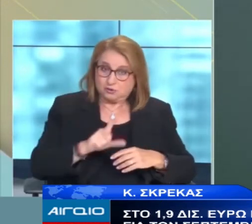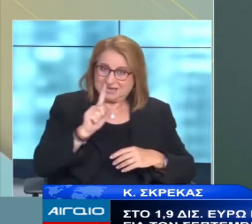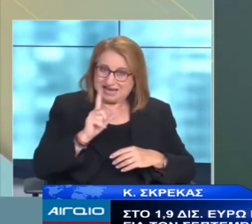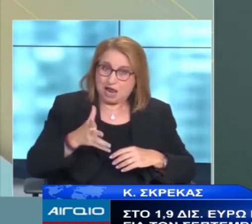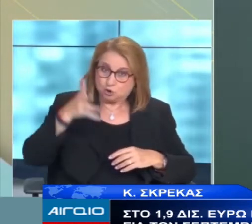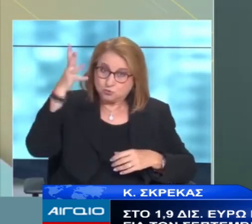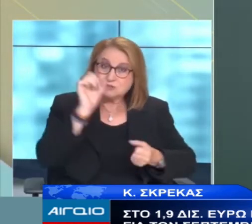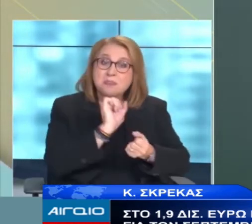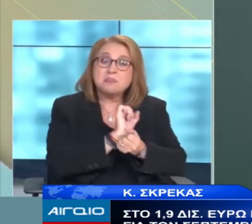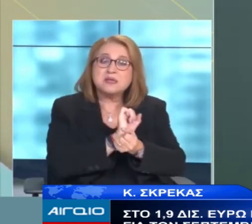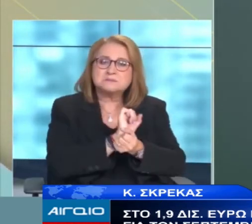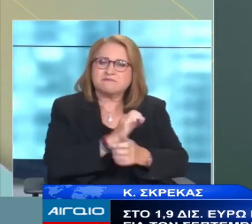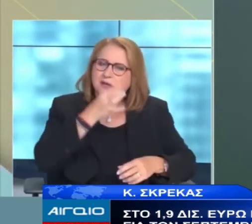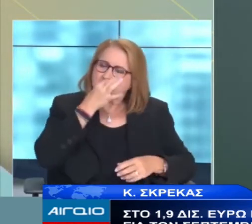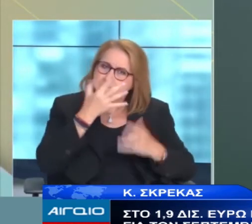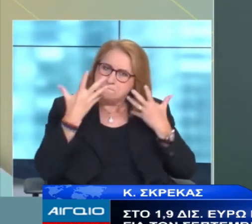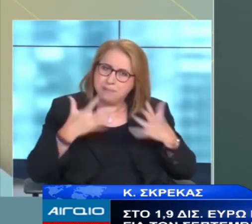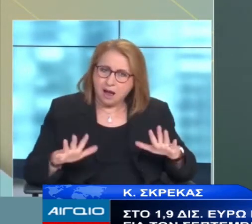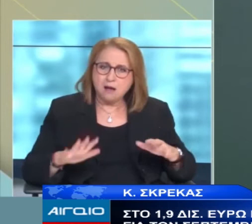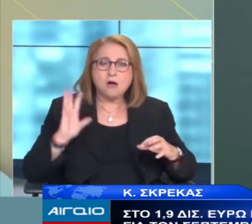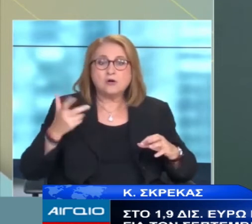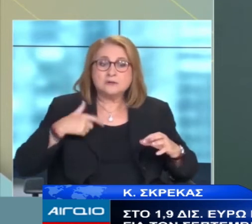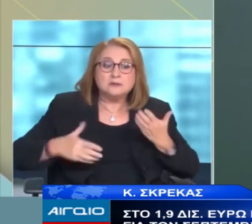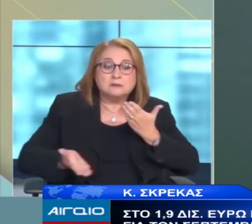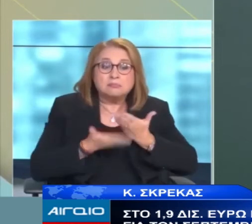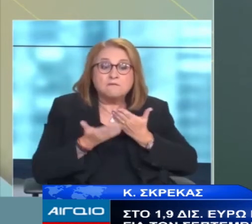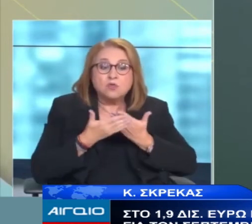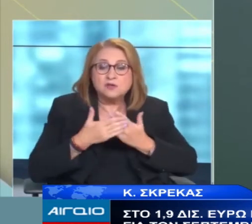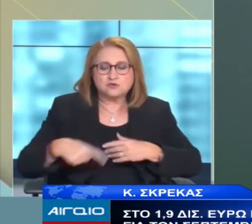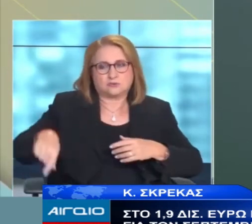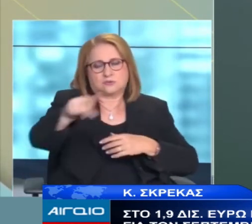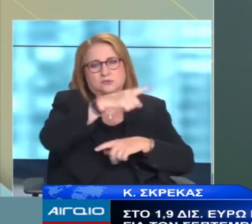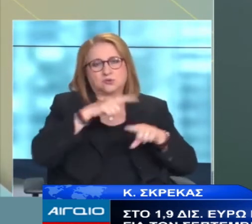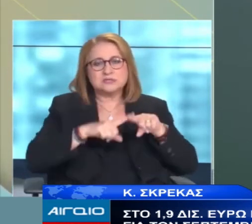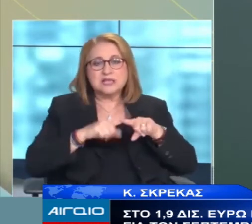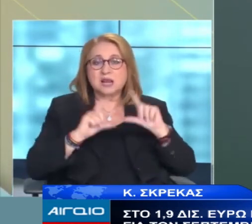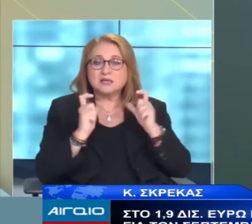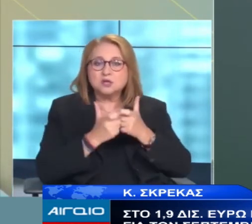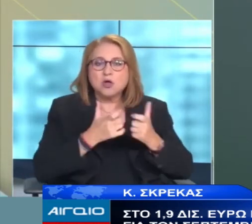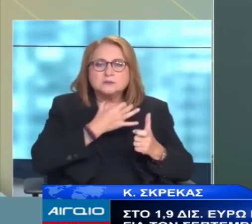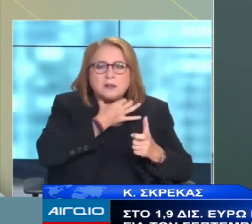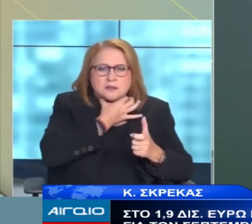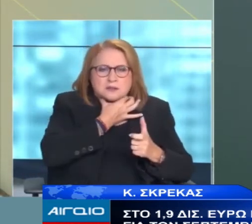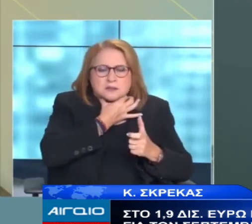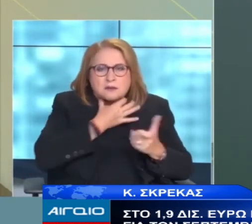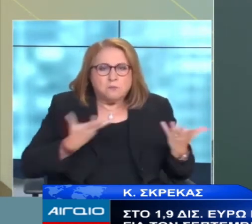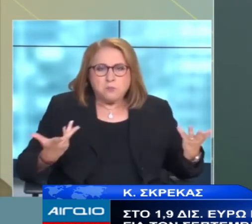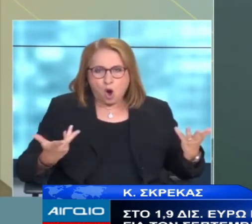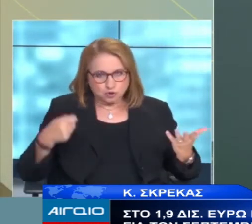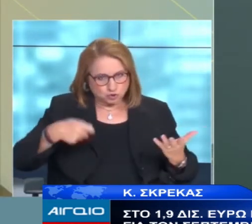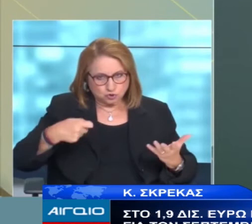για ένα δίκτυο προστασίας που θα βοηθήσει τους Έλληνες καταναλωτές να αντιμετωπίσουν αυτές τις εξαιρετικές